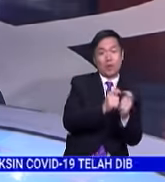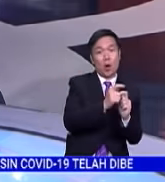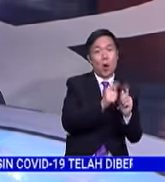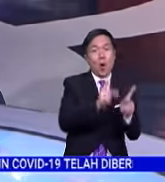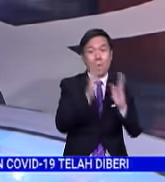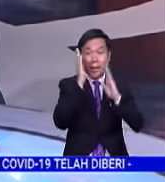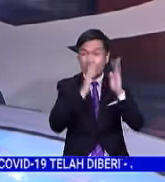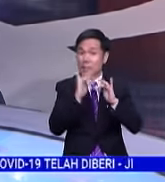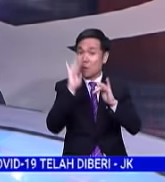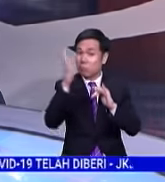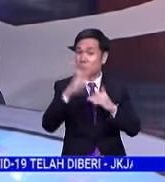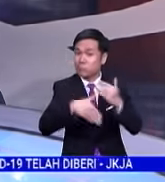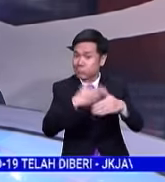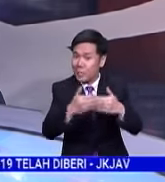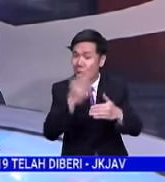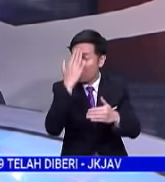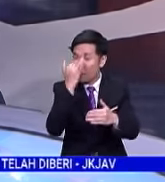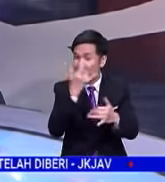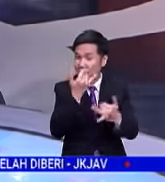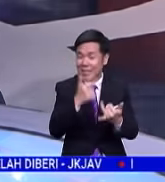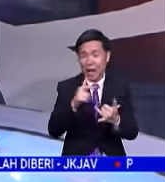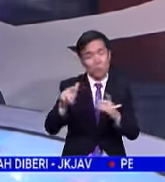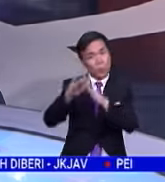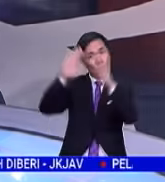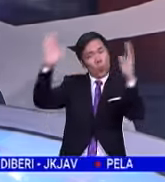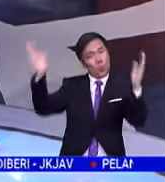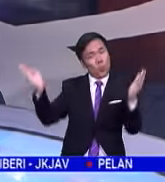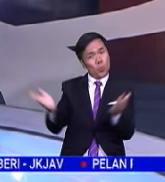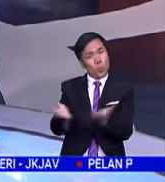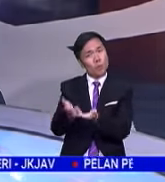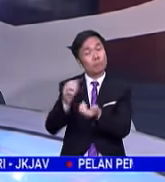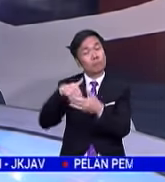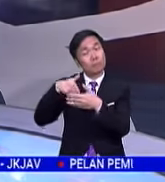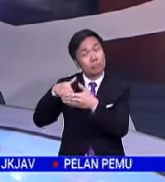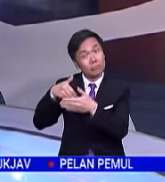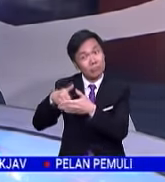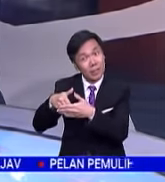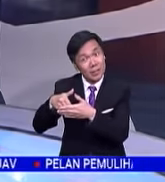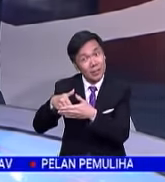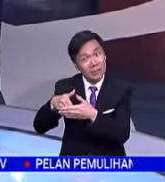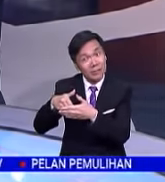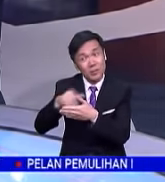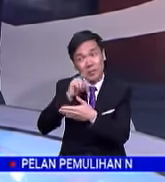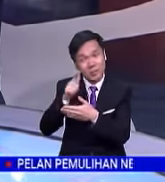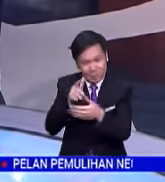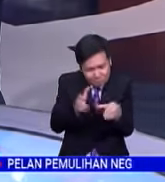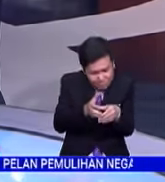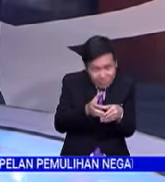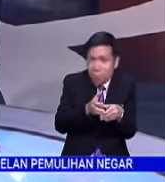masih dianggap praktikal berdasarkan perkembangan dunia bola sepak terkini yang bersifat global.